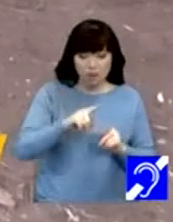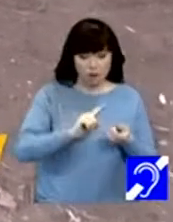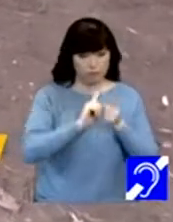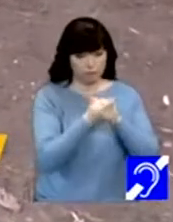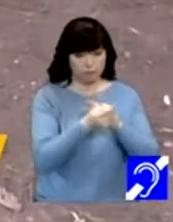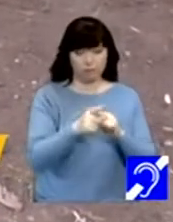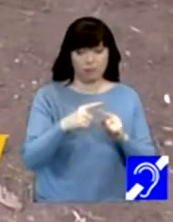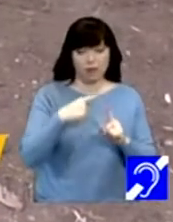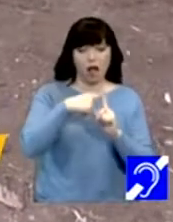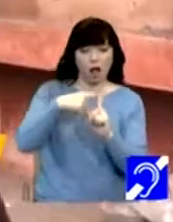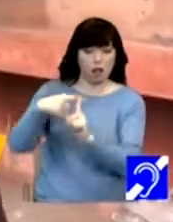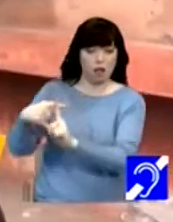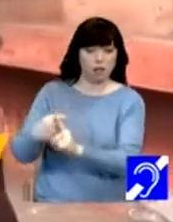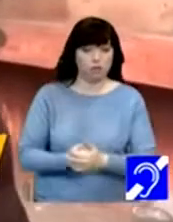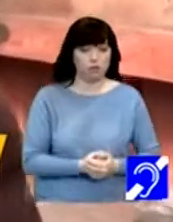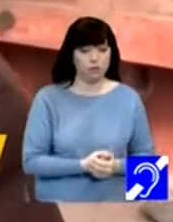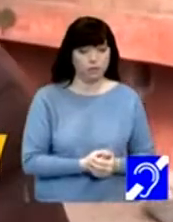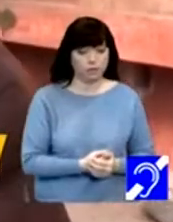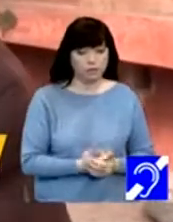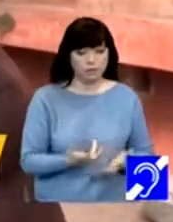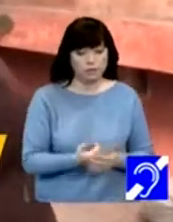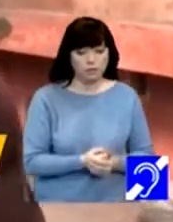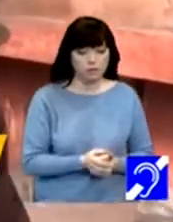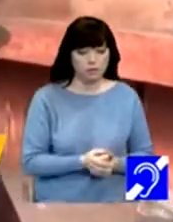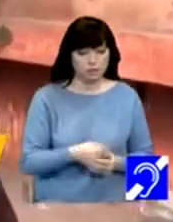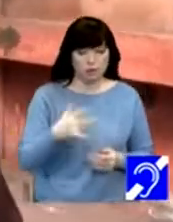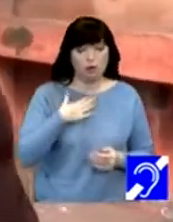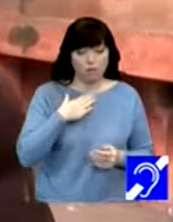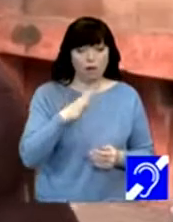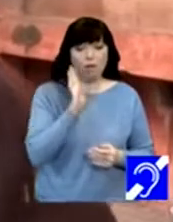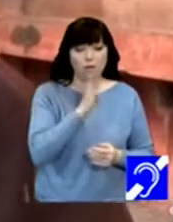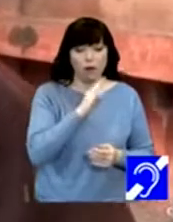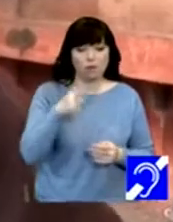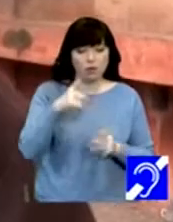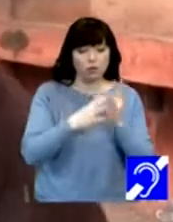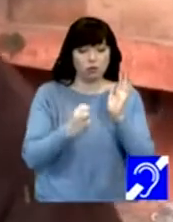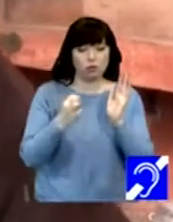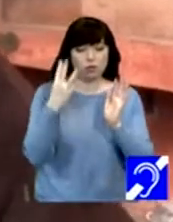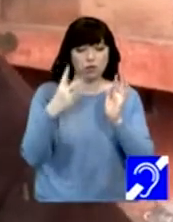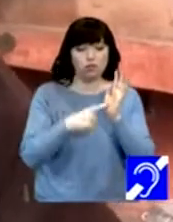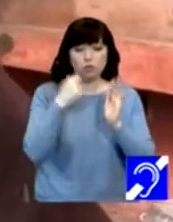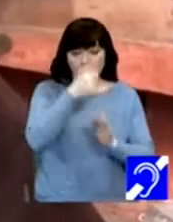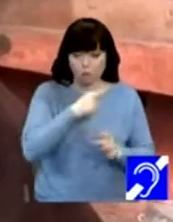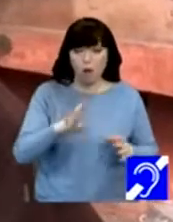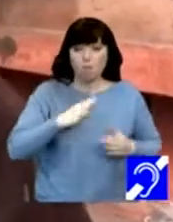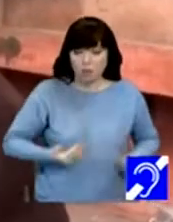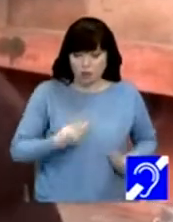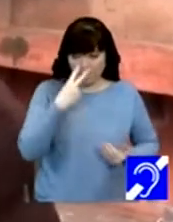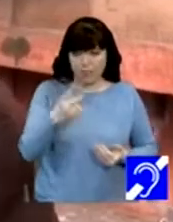în adevărate cimitire. Mi-a tioșă, 36-a годă. Пережила блокажу